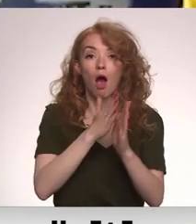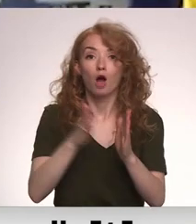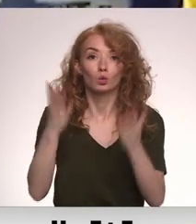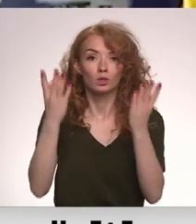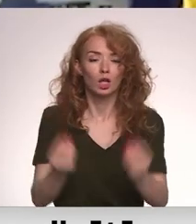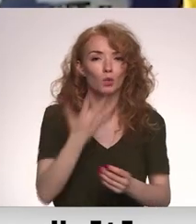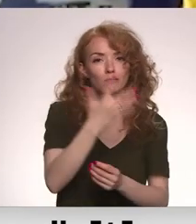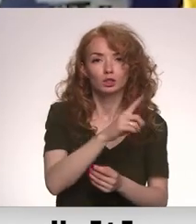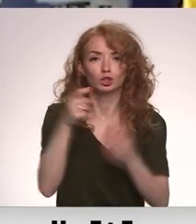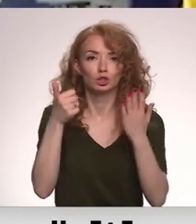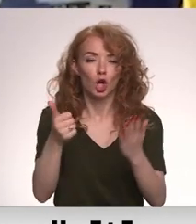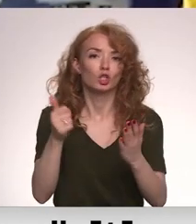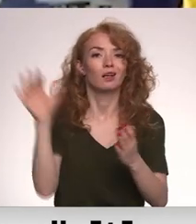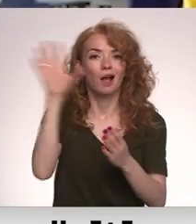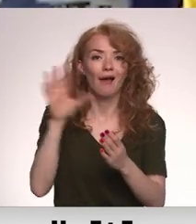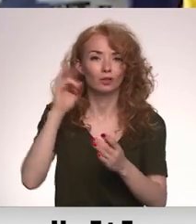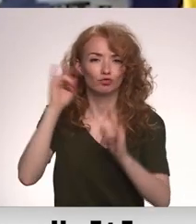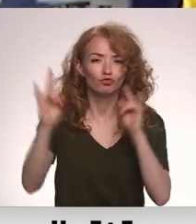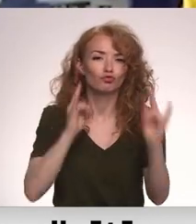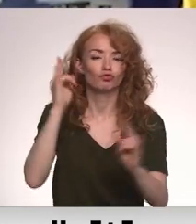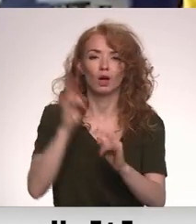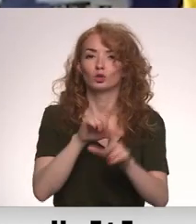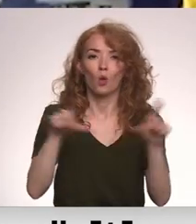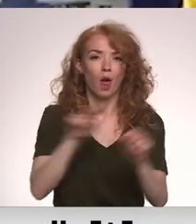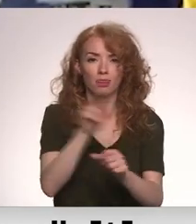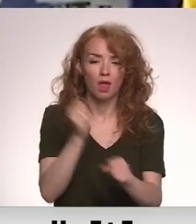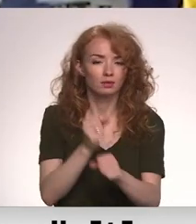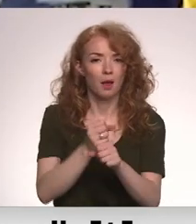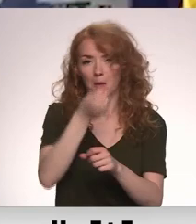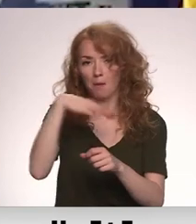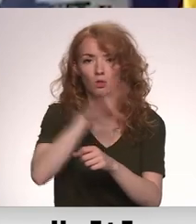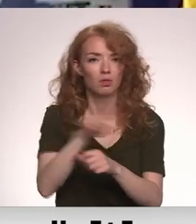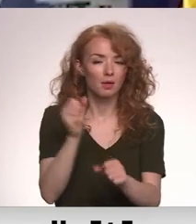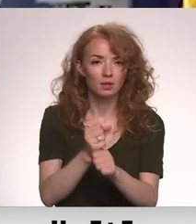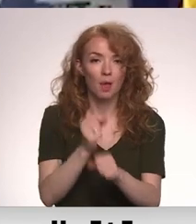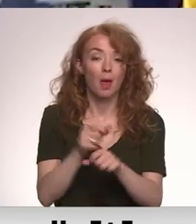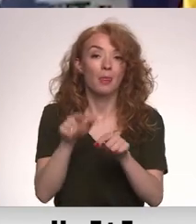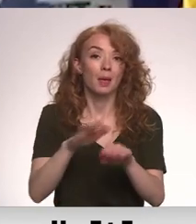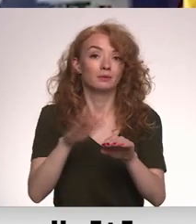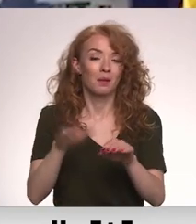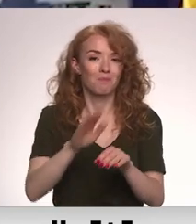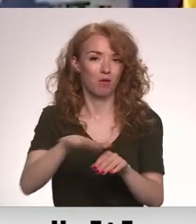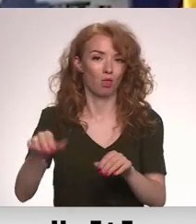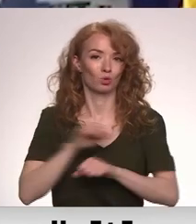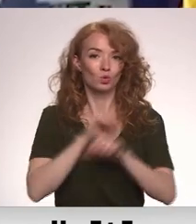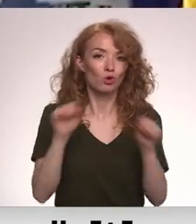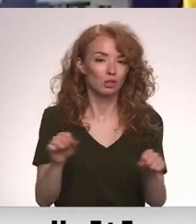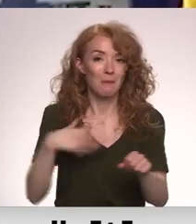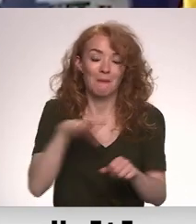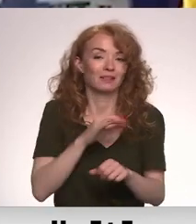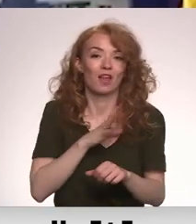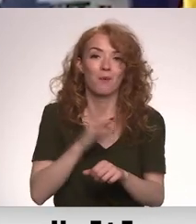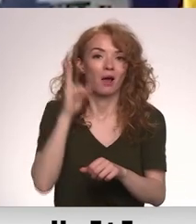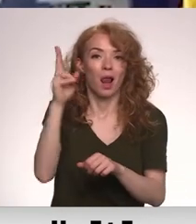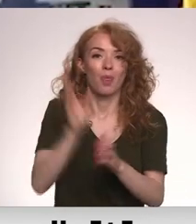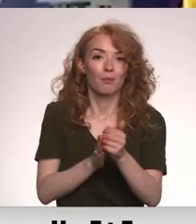ir 5-6 gaisa trauksmes. Nestrādā skolas, nestrādā bērnu dārzi, un tam iemesls ir bērnu drošība, jo mēs nevaram garantēt